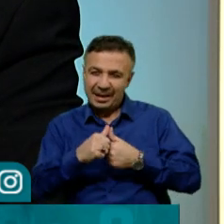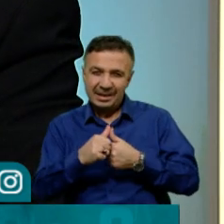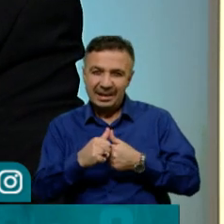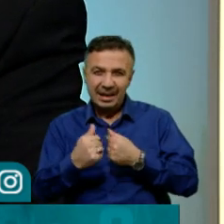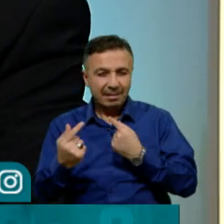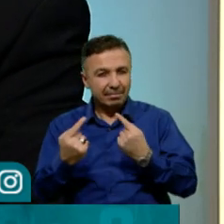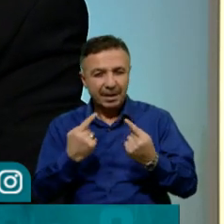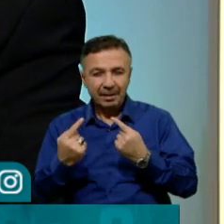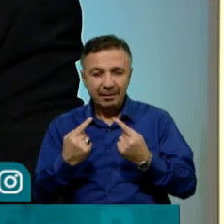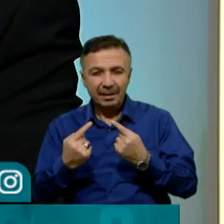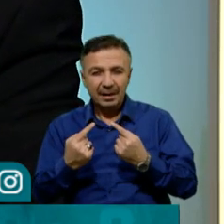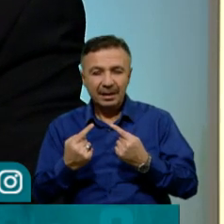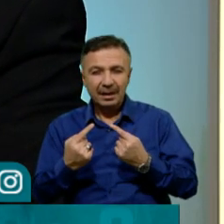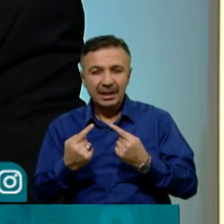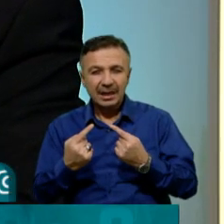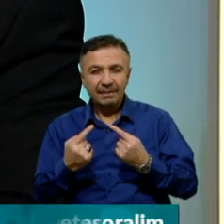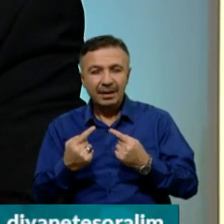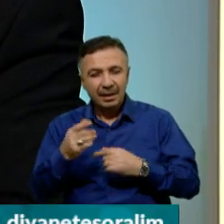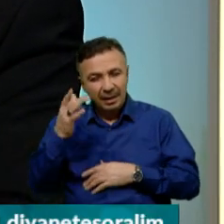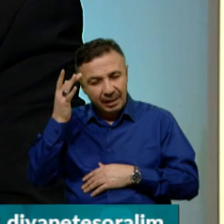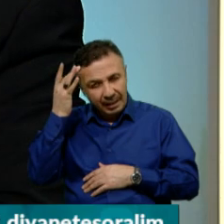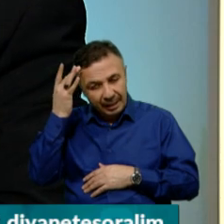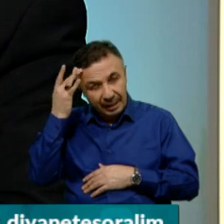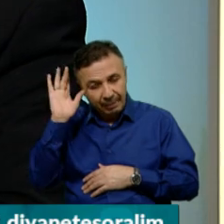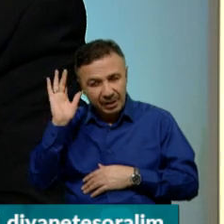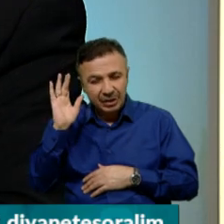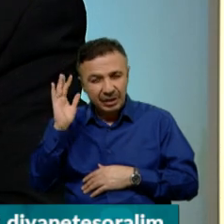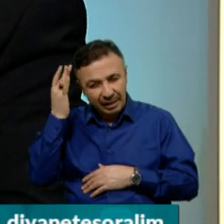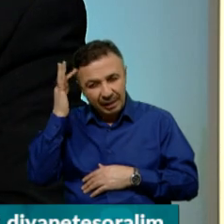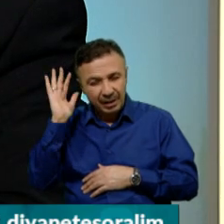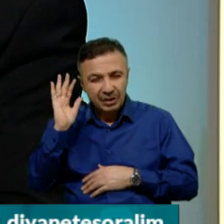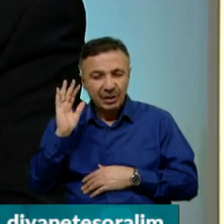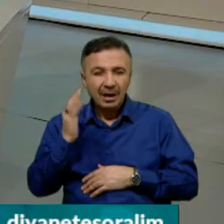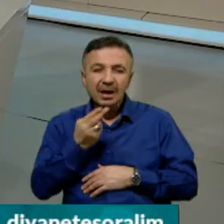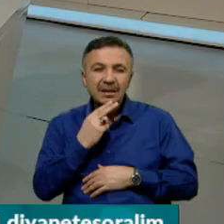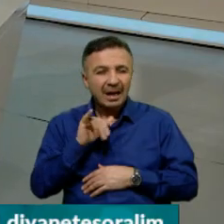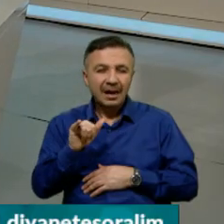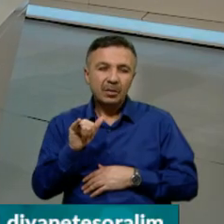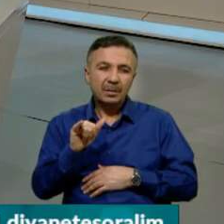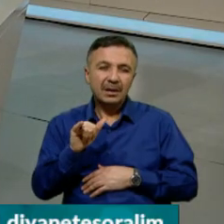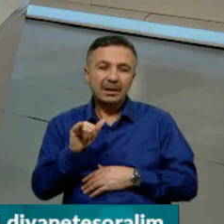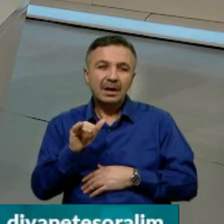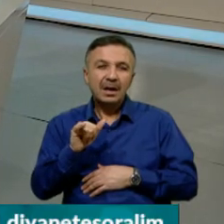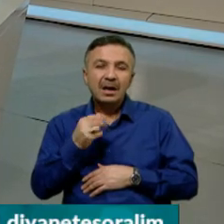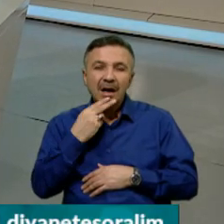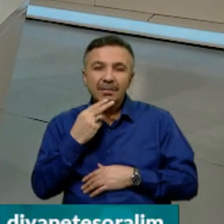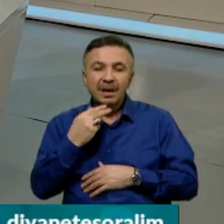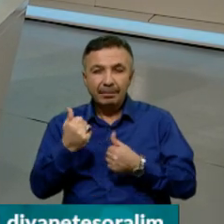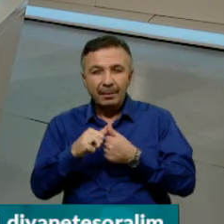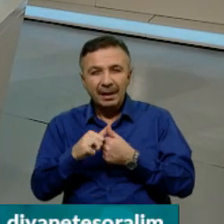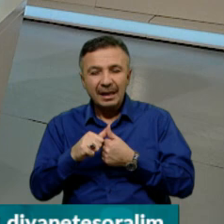eşlerle yabancı kadınlar aynı hükümde dir Ama hanımefendi babalarının eşi olduğu